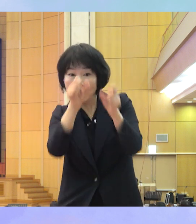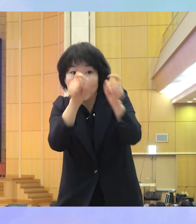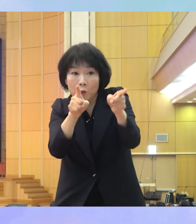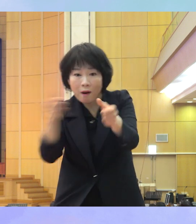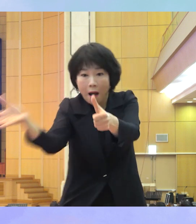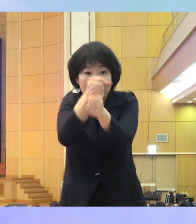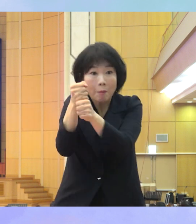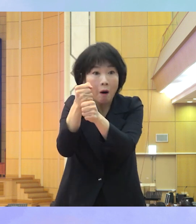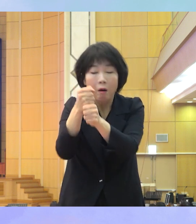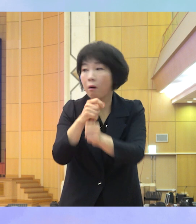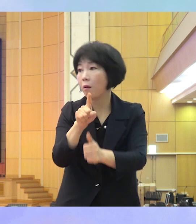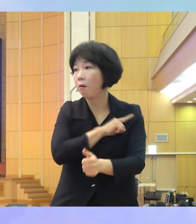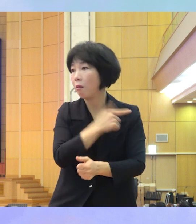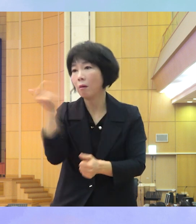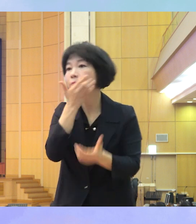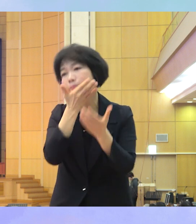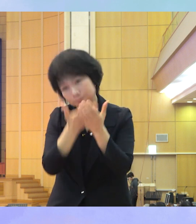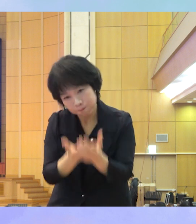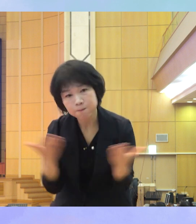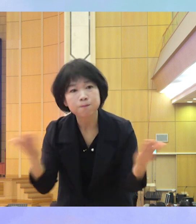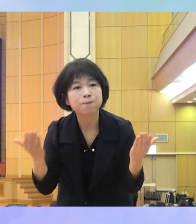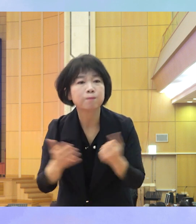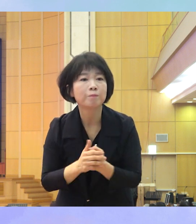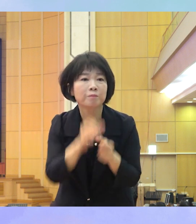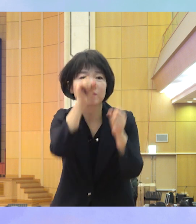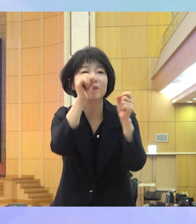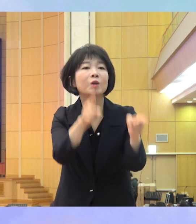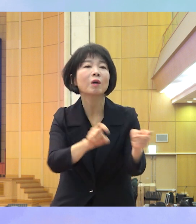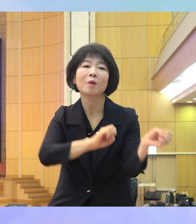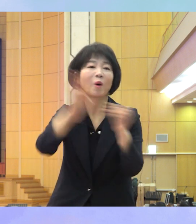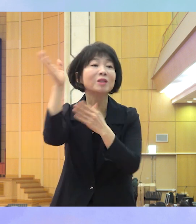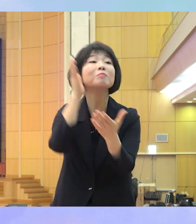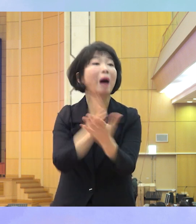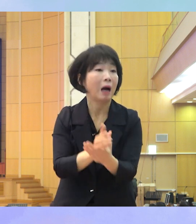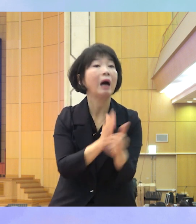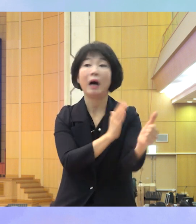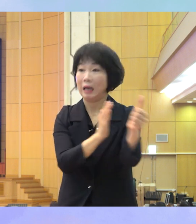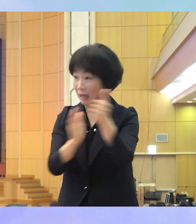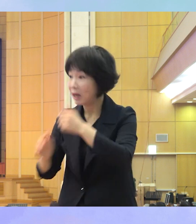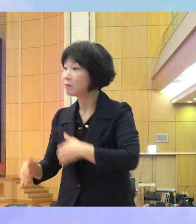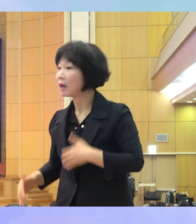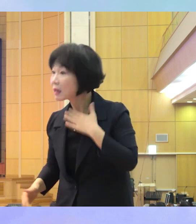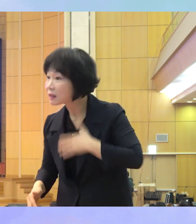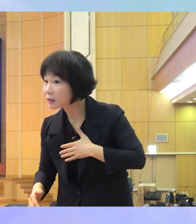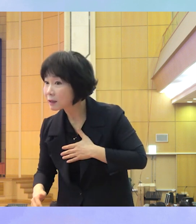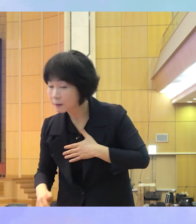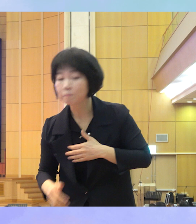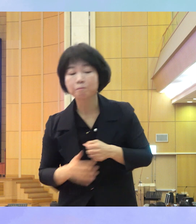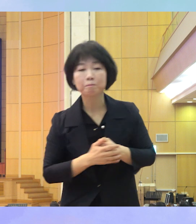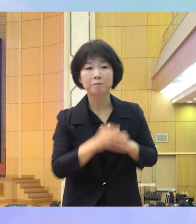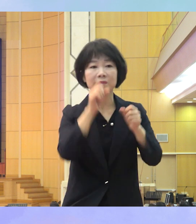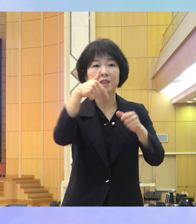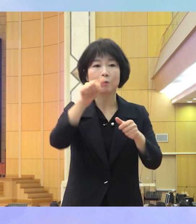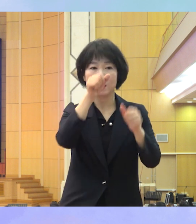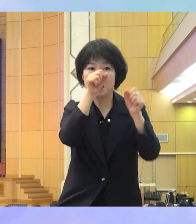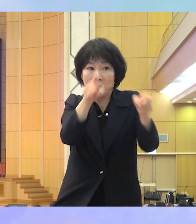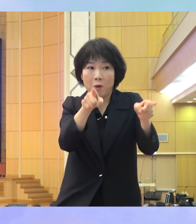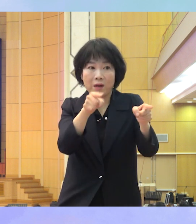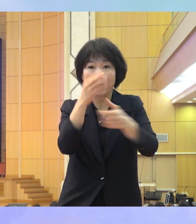것이 아주 중요한 것입니다. 사무엘상 10장 7절 찾아볼까요?